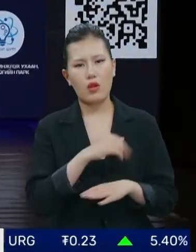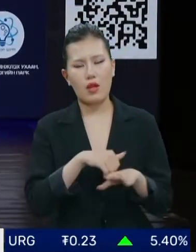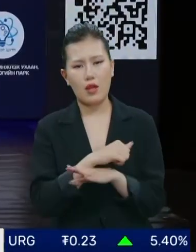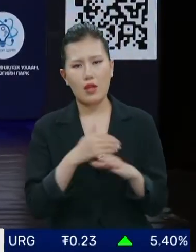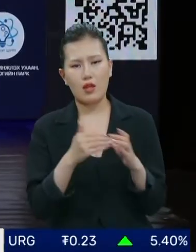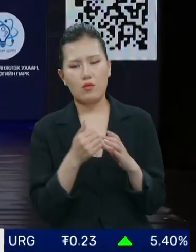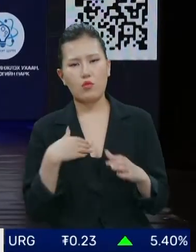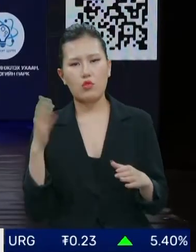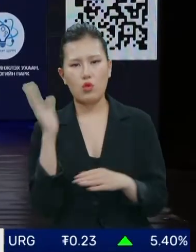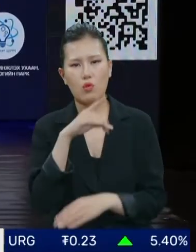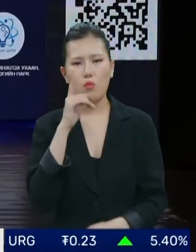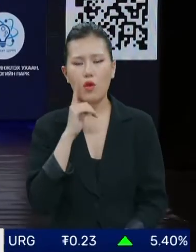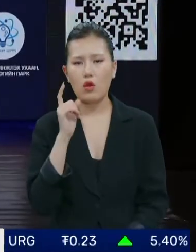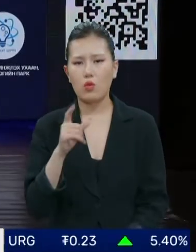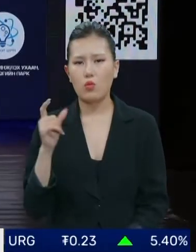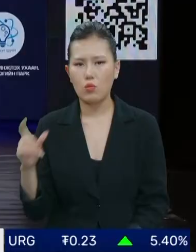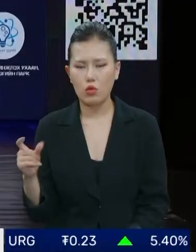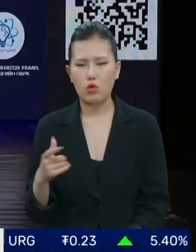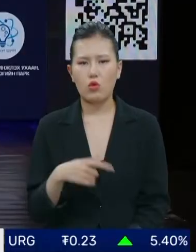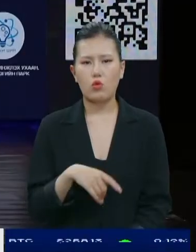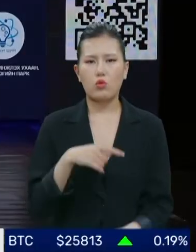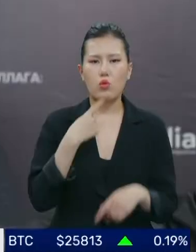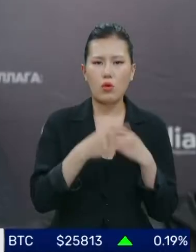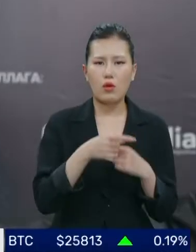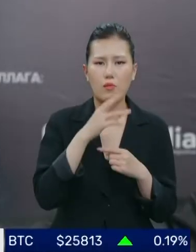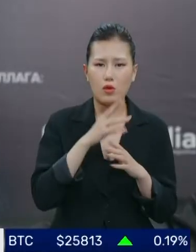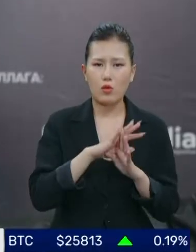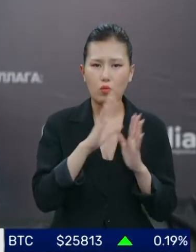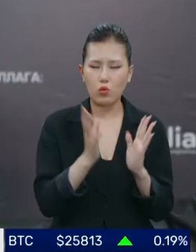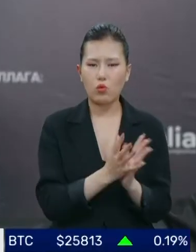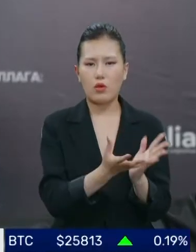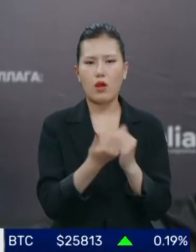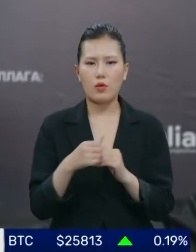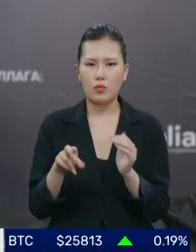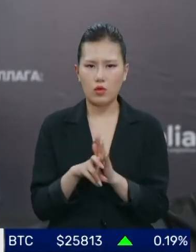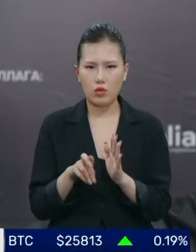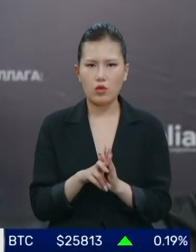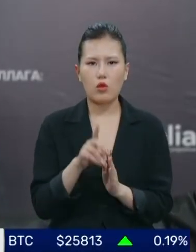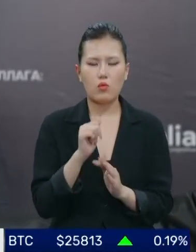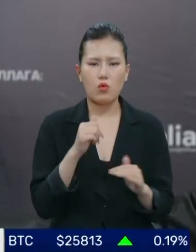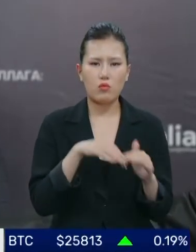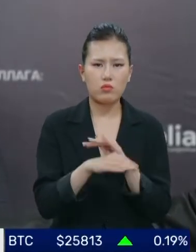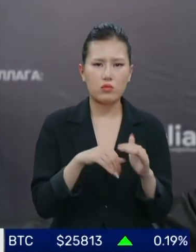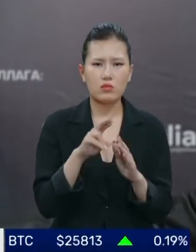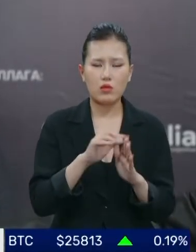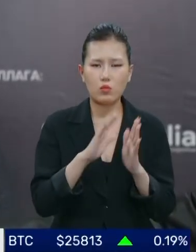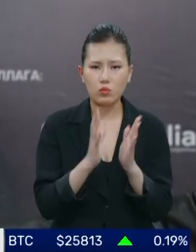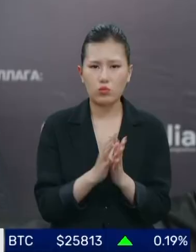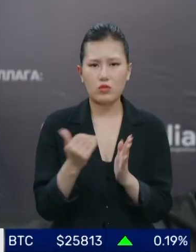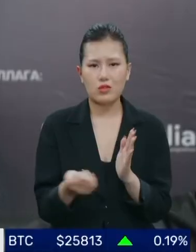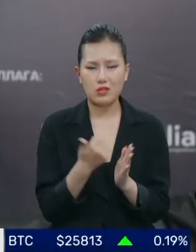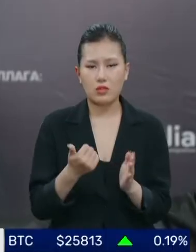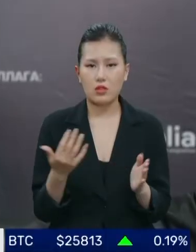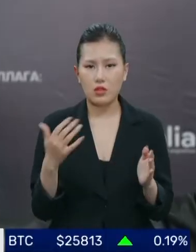хувийн үйлчилгээний за бүх мэдээллийг хаолмжтай төлбөрийн системээр шийдэх боломжтой ийм одоо бүх үйлчилгээг нэгтгэсэн нэг дор